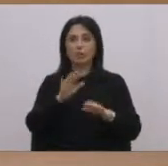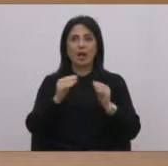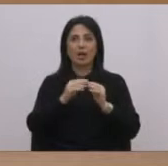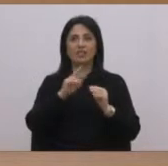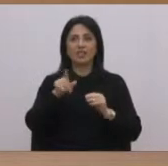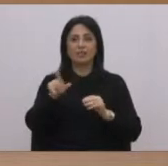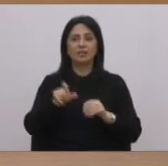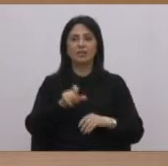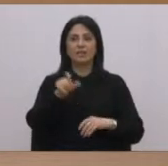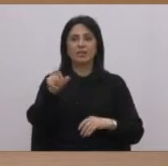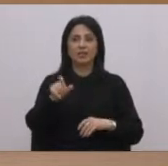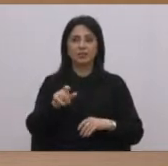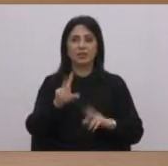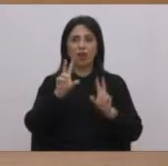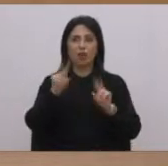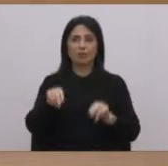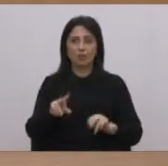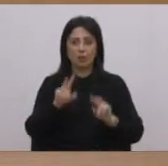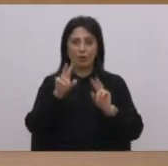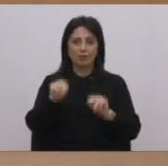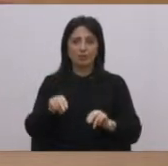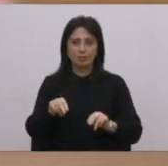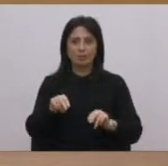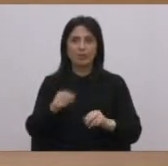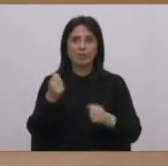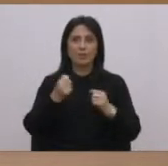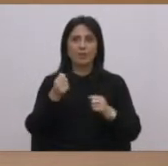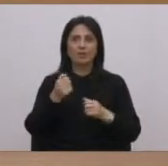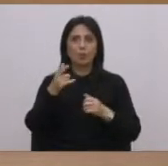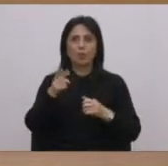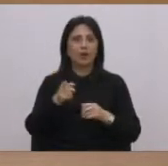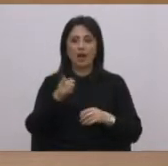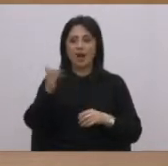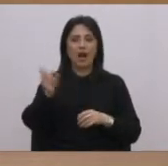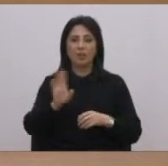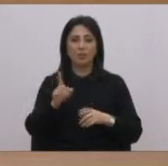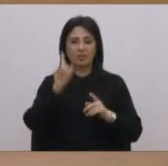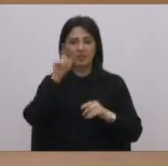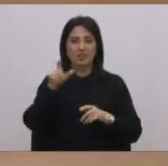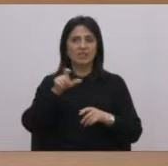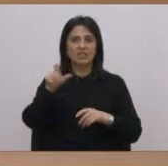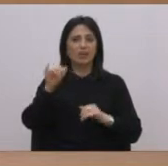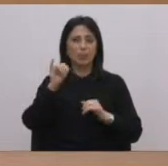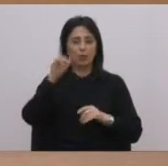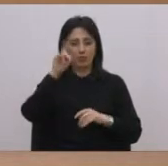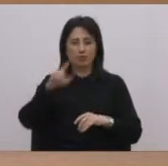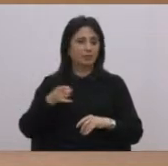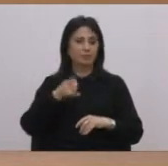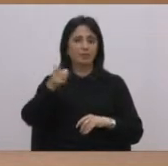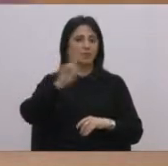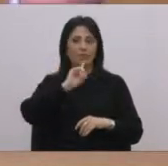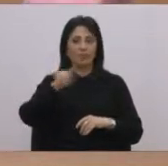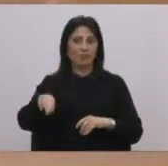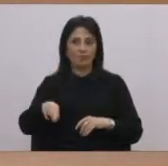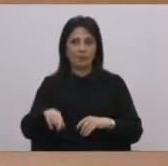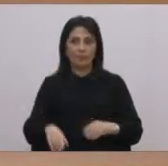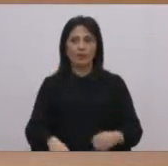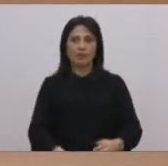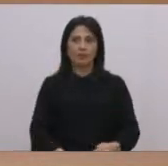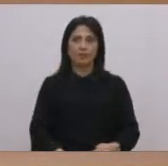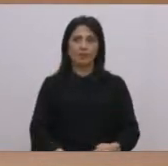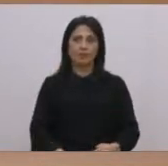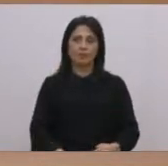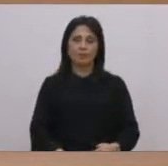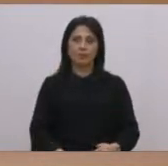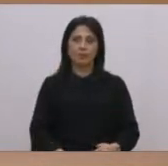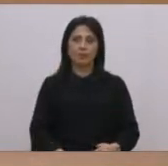იმ გზას პირდებით და მანქანა უბრალოდ იქეთ არ მიდის, იმიტომ რომ გზა ისეთია, ვერ გაივლის, ხო,